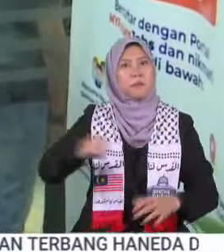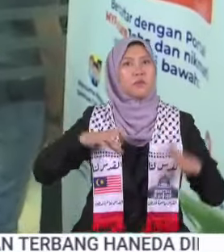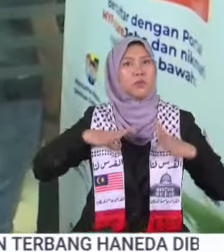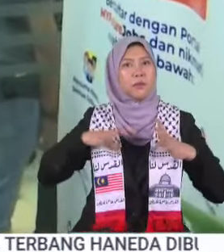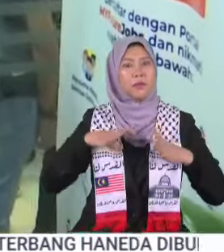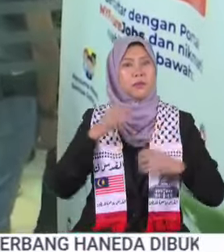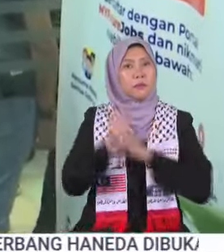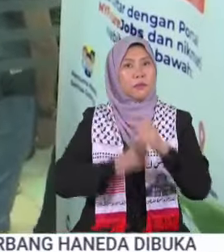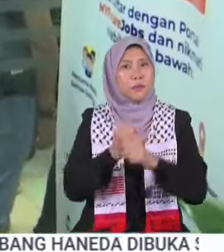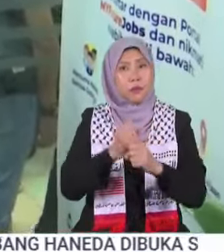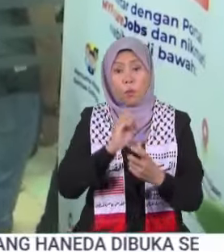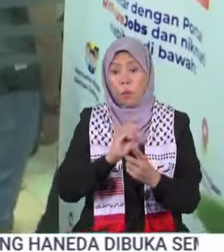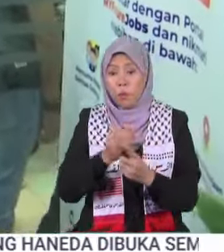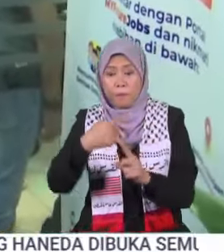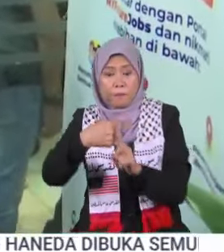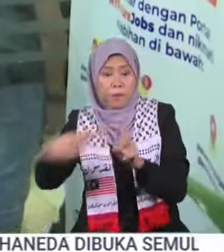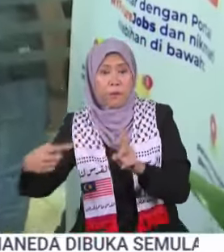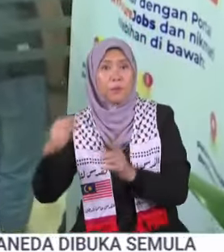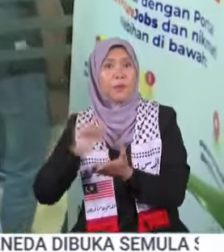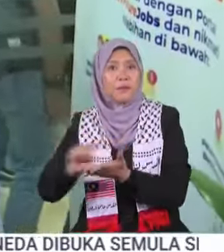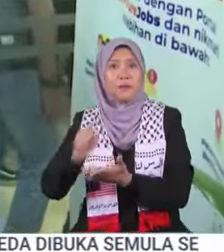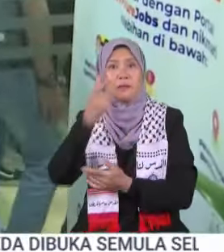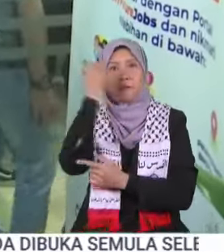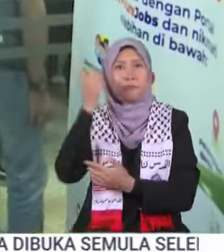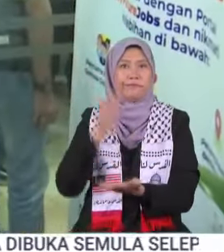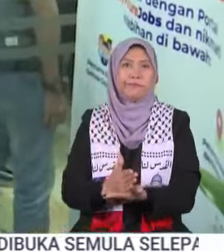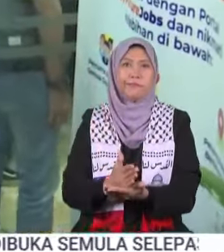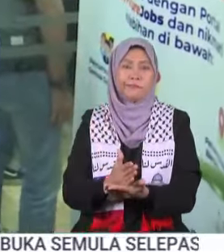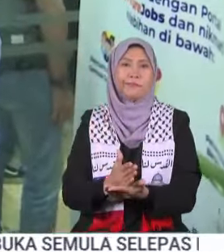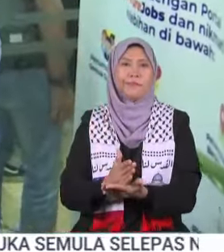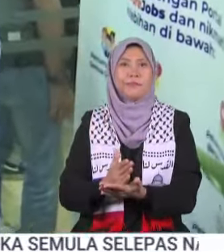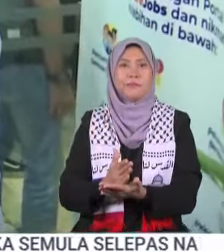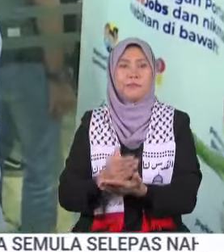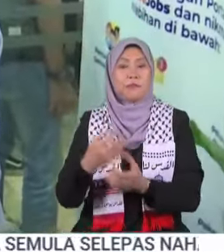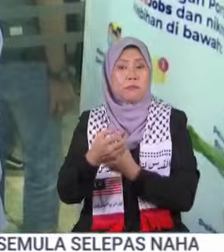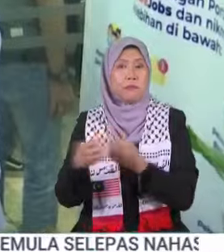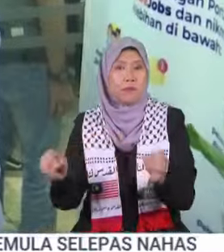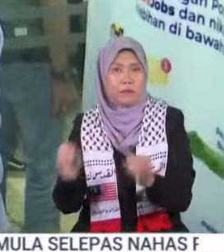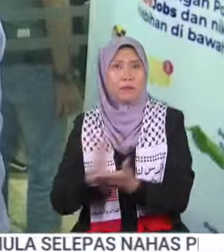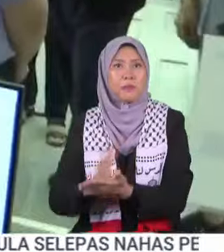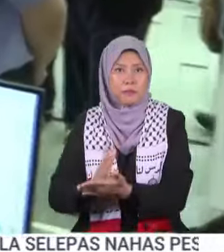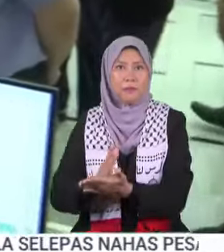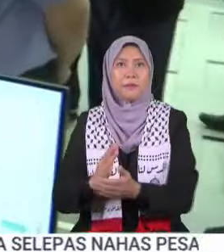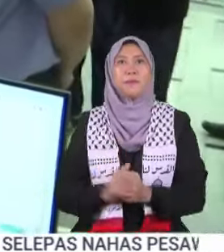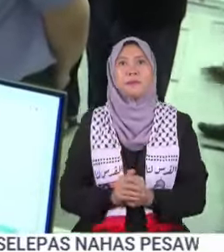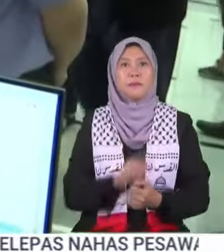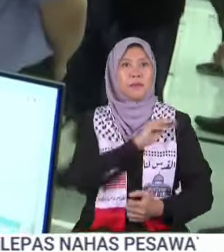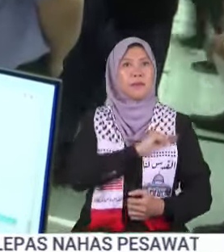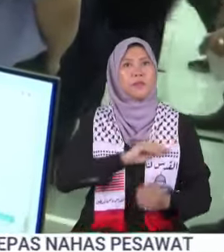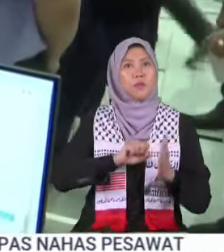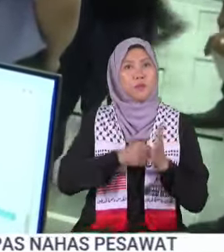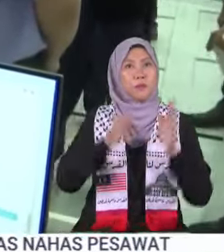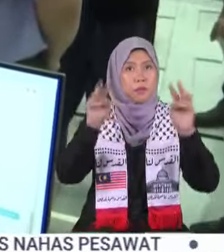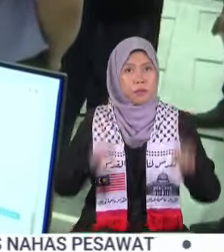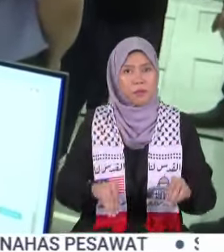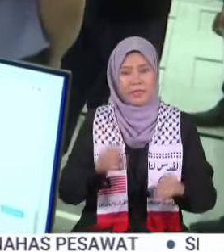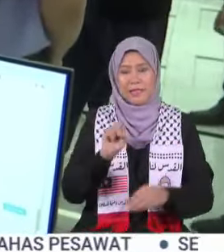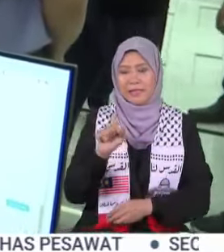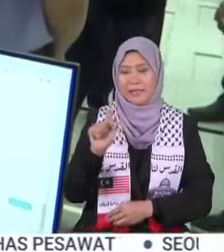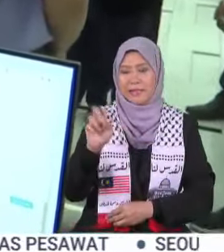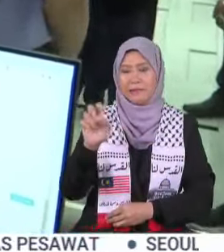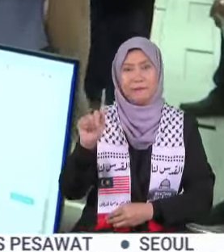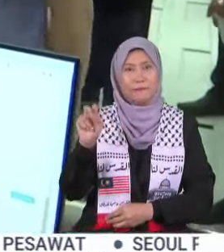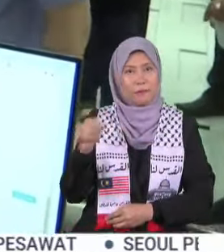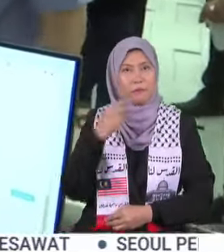tahunan atau memotong gaji susulan henti operasi sementara menteri sumber manusia Stepen simchi kyong memandang